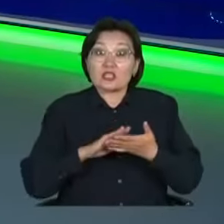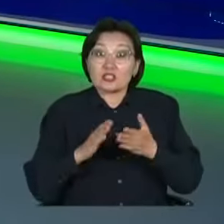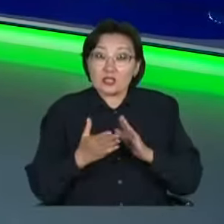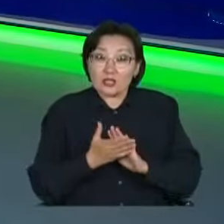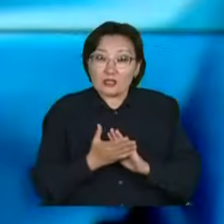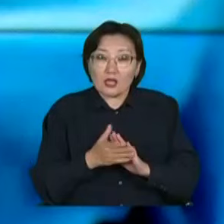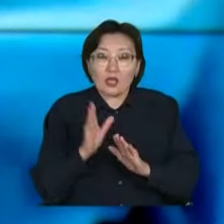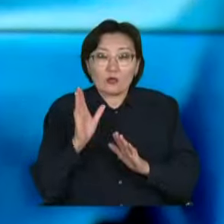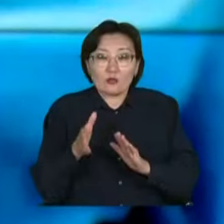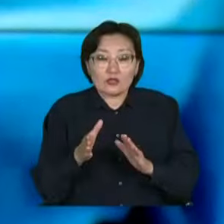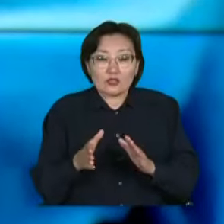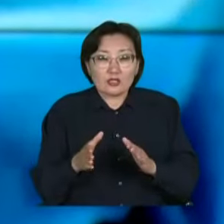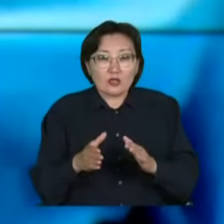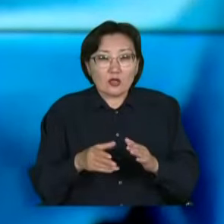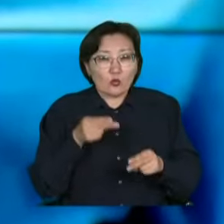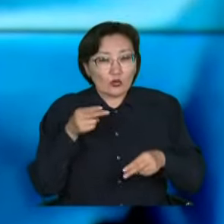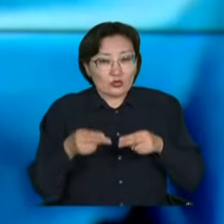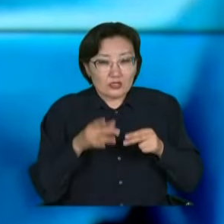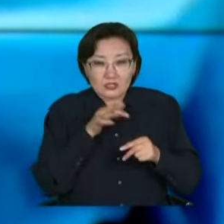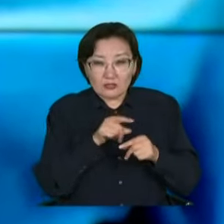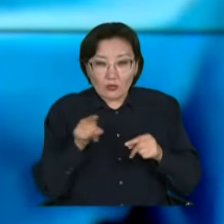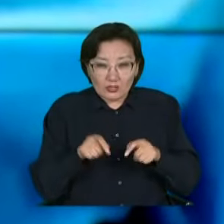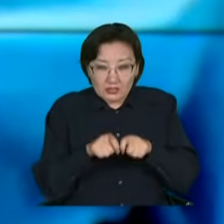кезде осы вейптен зардап шеккен азаматтарға?